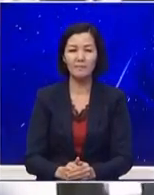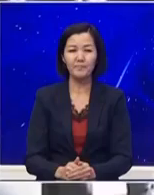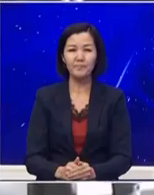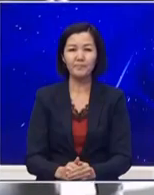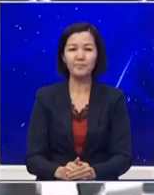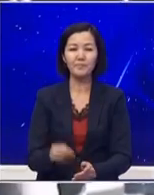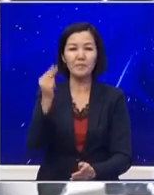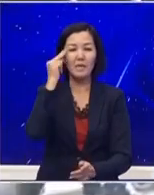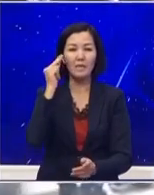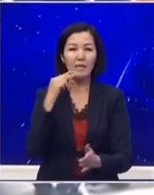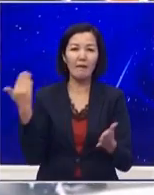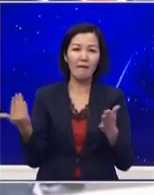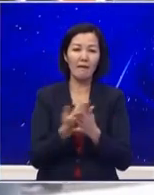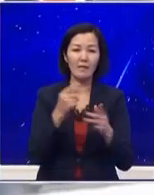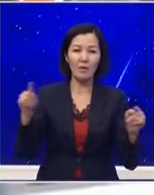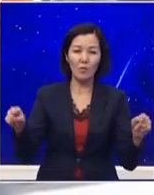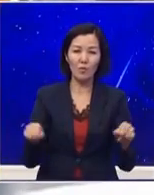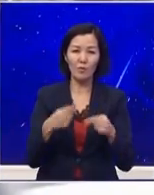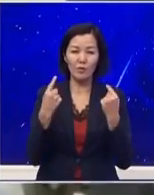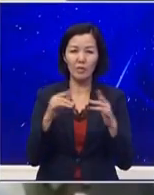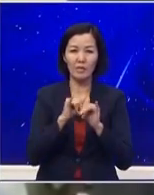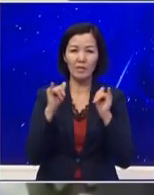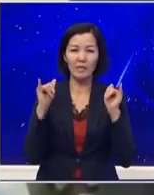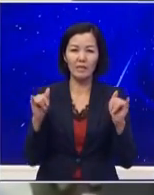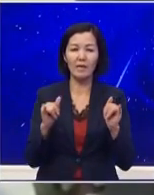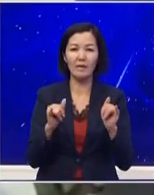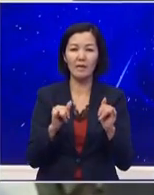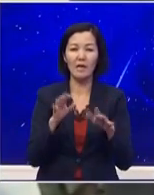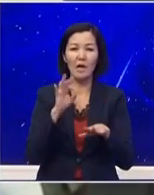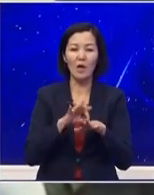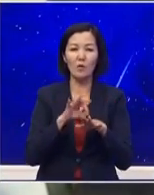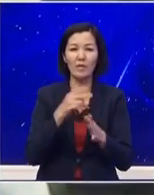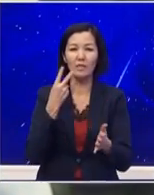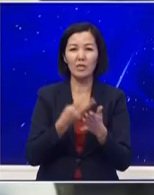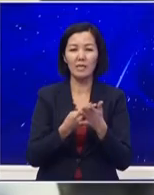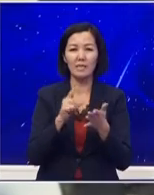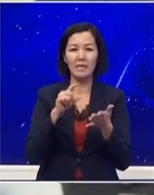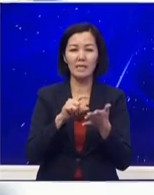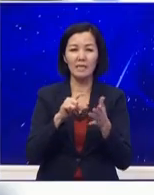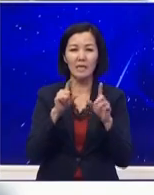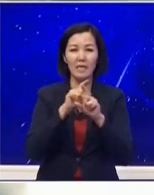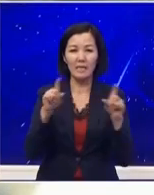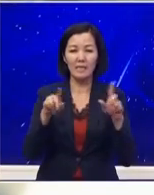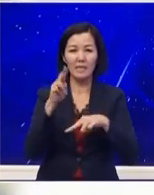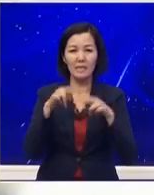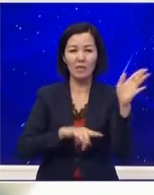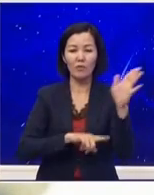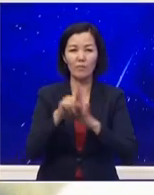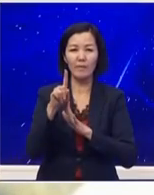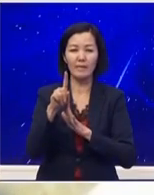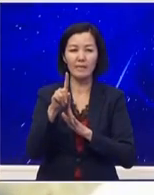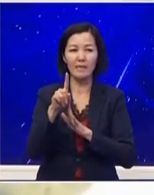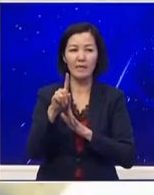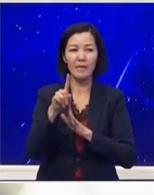Ал Қытайда індет қайта өршіді. Осыған байланысты ел билігі науқастарды жатқызатын изолятор салуды бастады. Нысан Хэби провинциясында